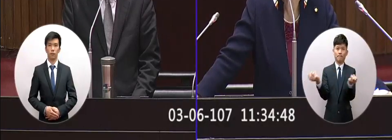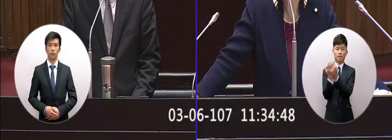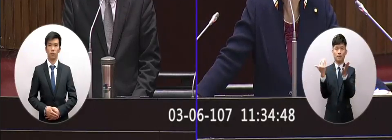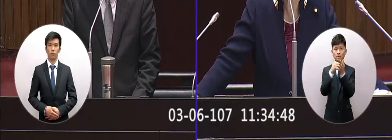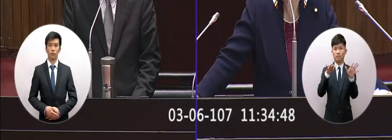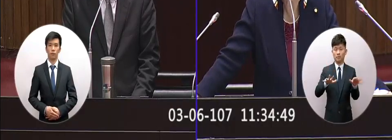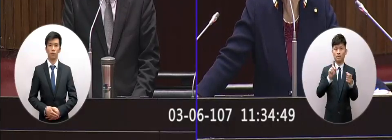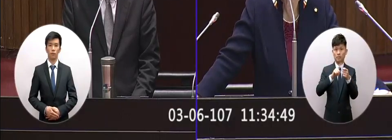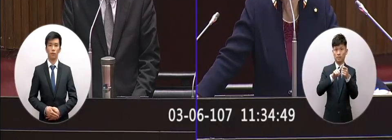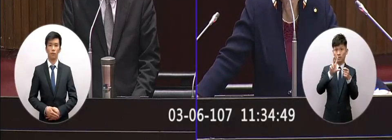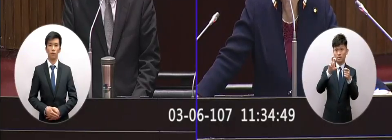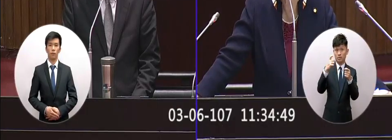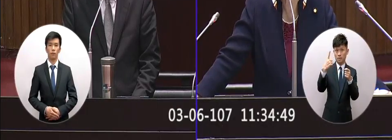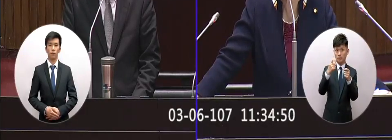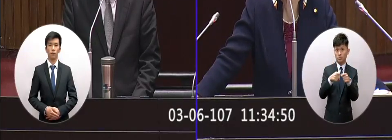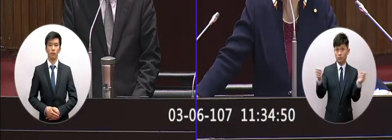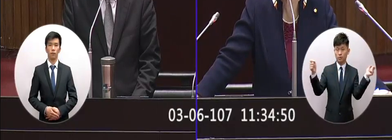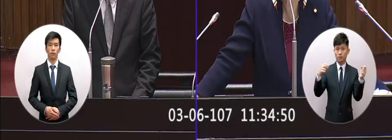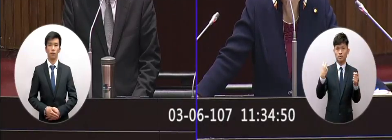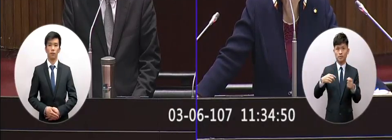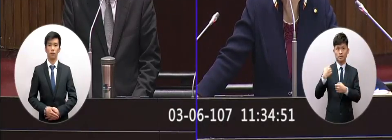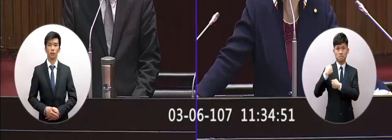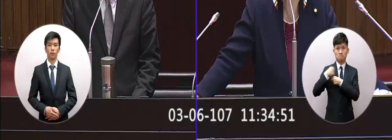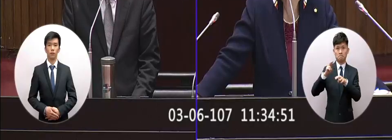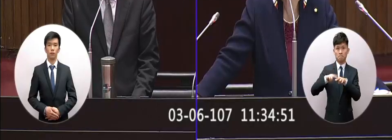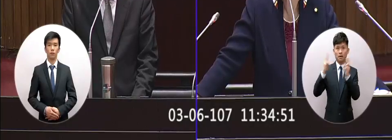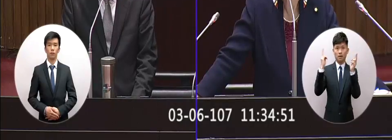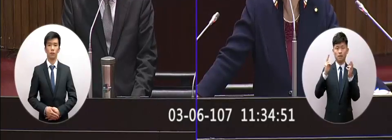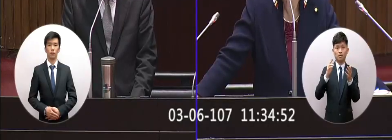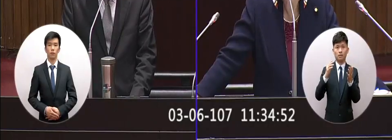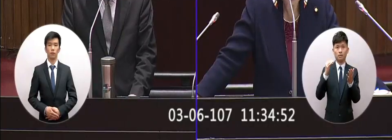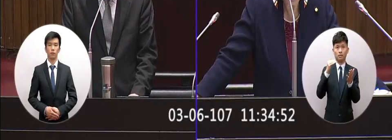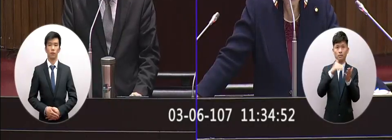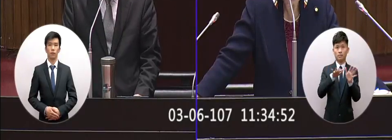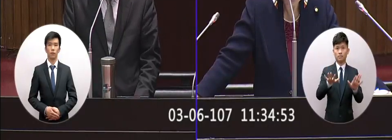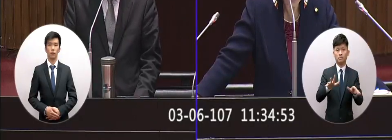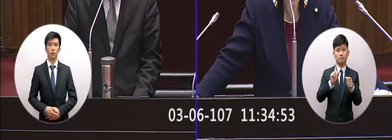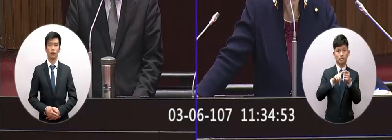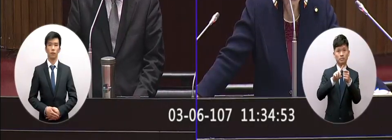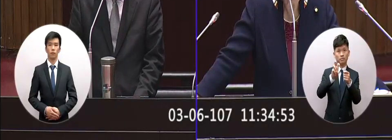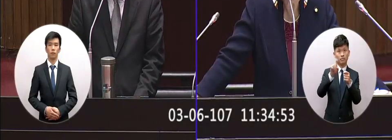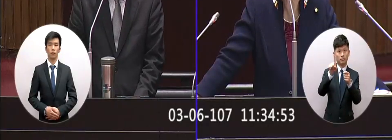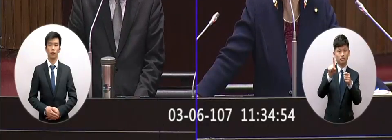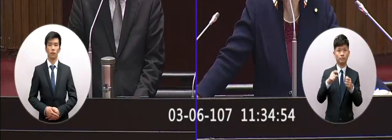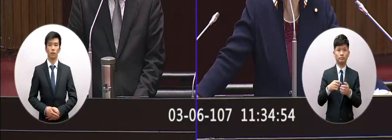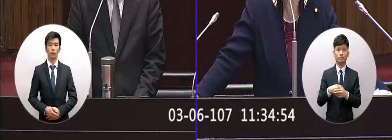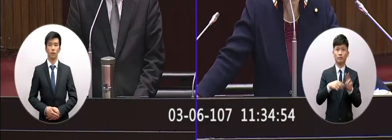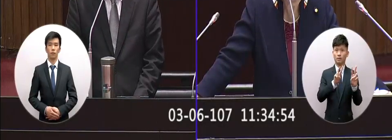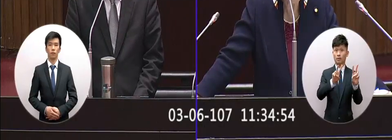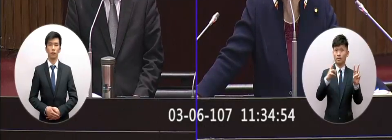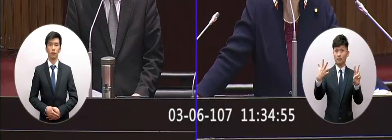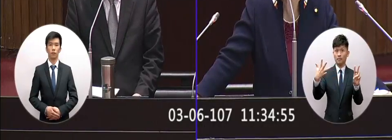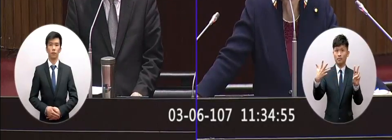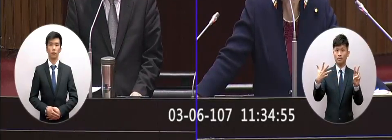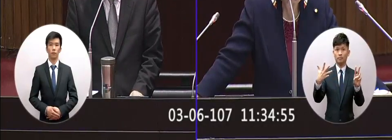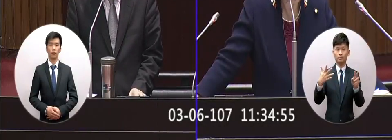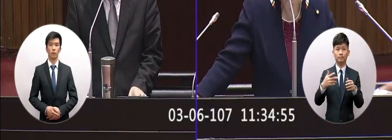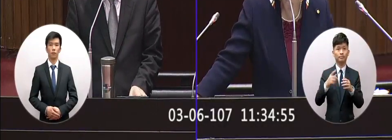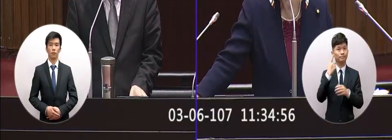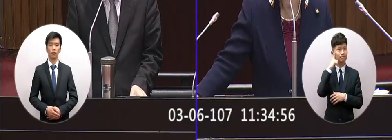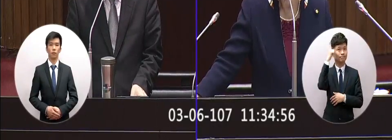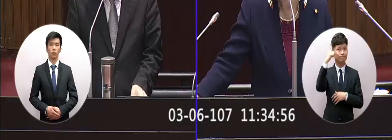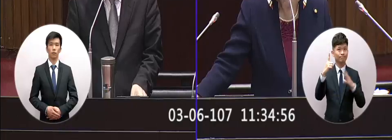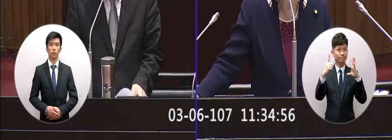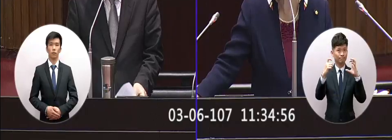71周年，也是我们解严之后的31年。那院长呢，在这个228今年的中枢纪念仪式的时